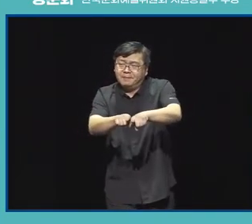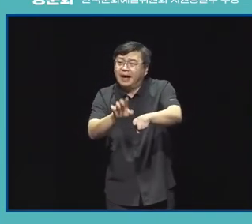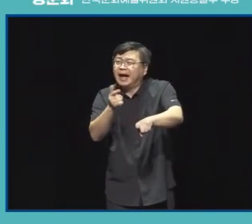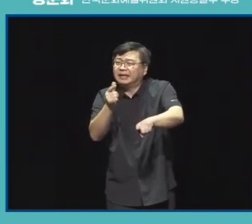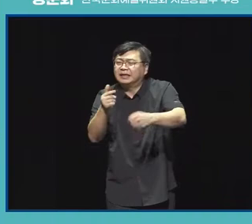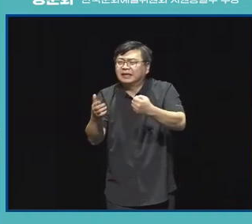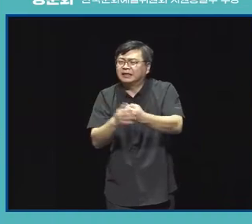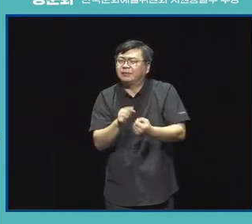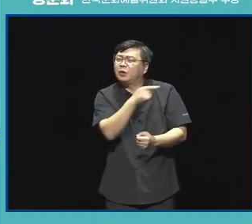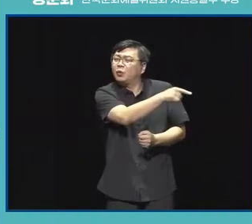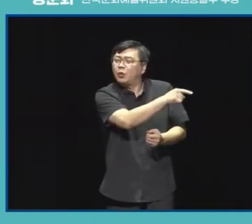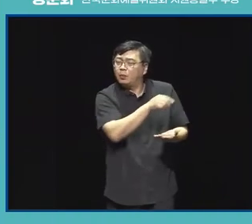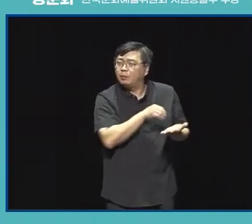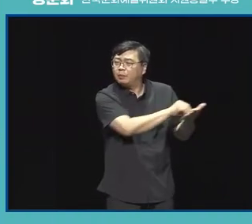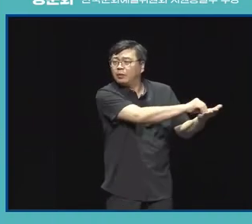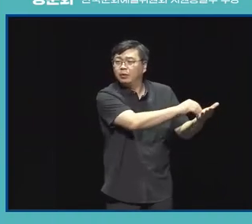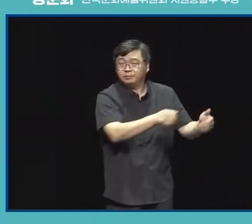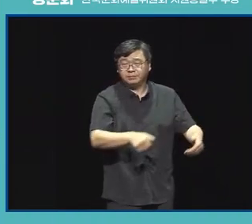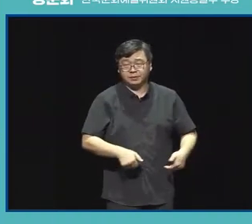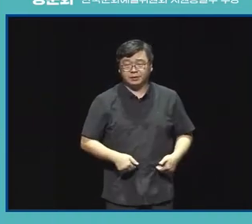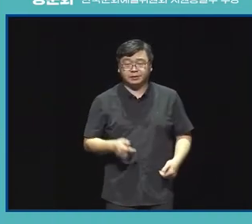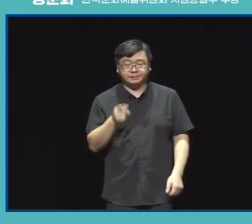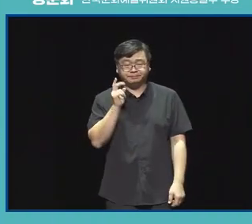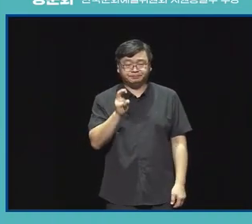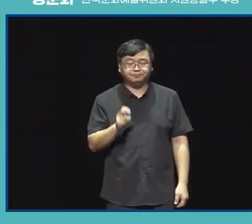될 것이라고 생각이 듭니다.